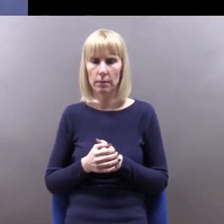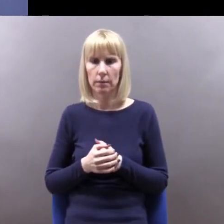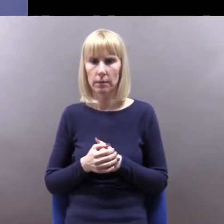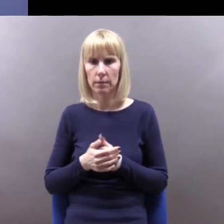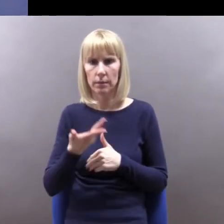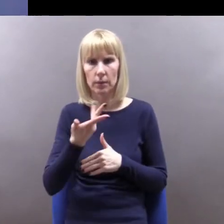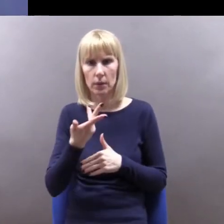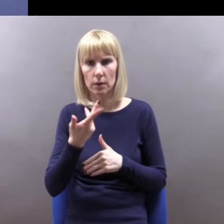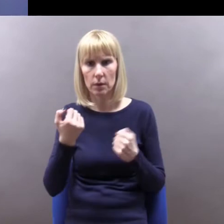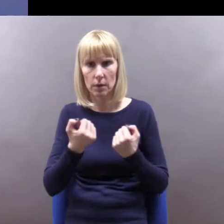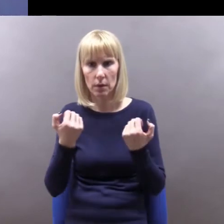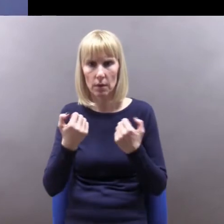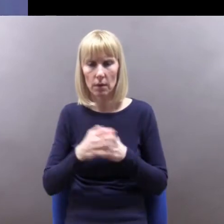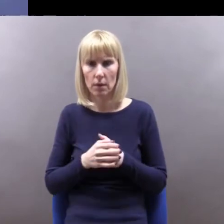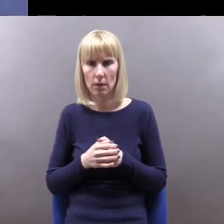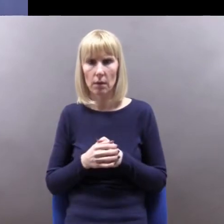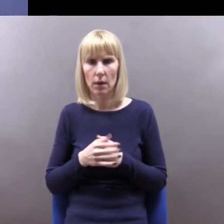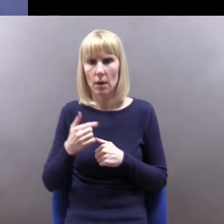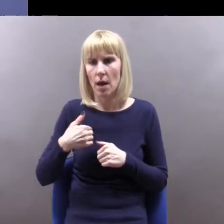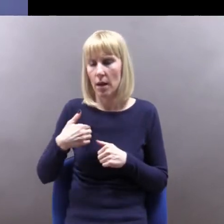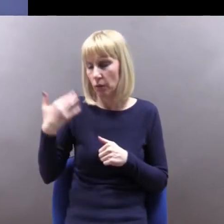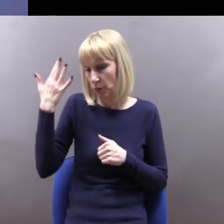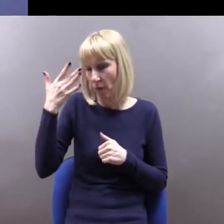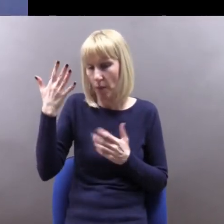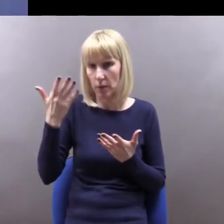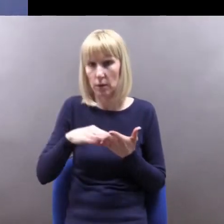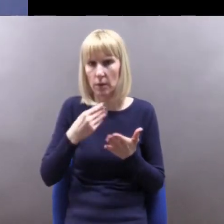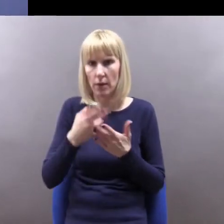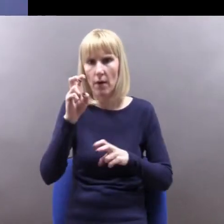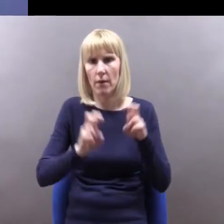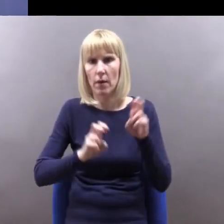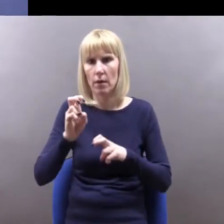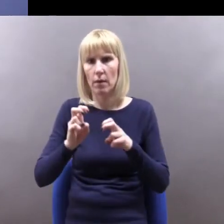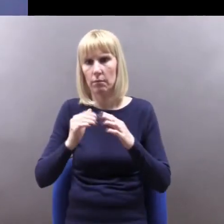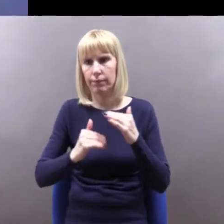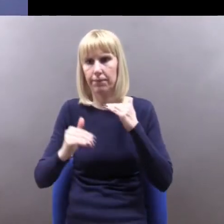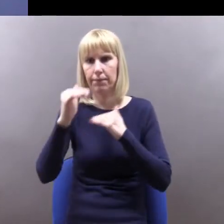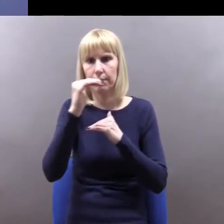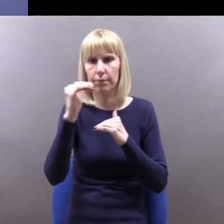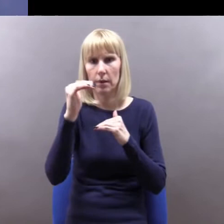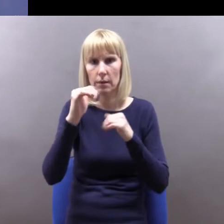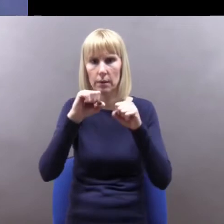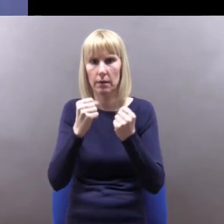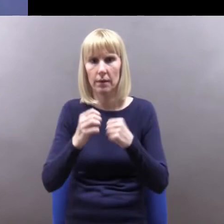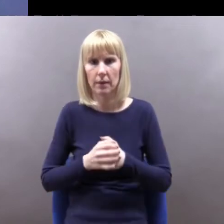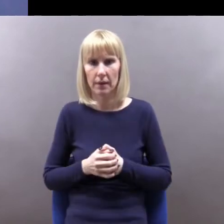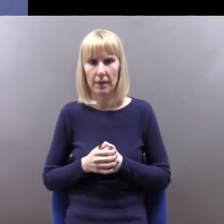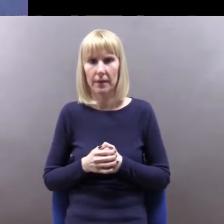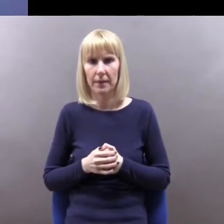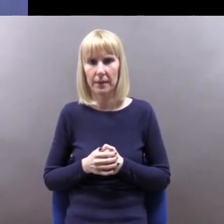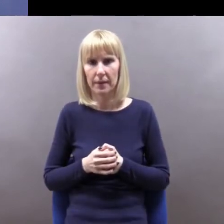możliwości, no słuchaj, żeby to ja nie wyobrażam, ja na przykład sobie nie wyobrażam, żeby mi winda stanęła gdzieś w połowie drogi.